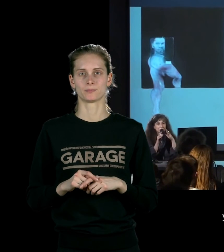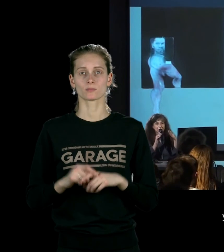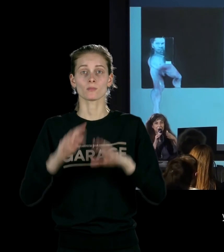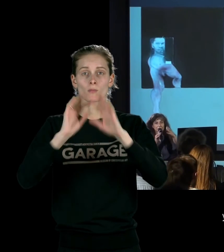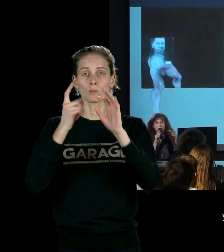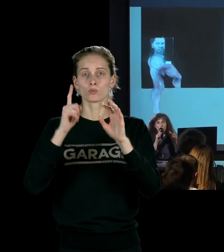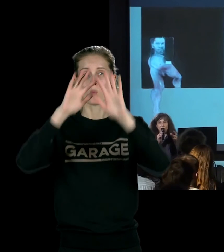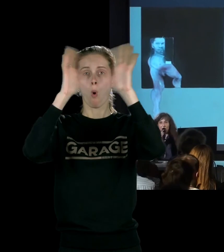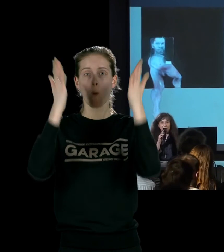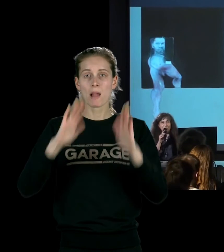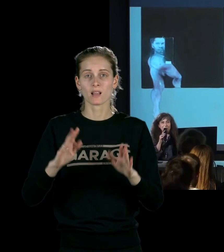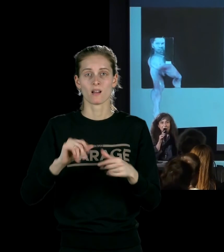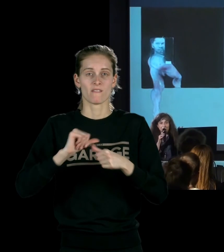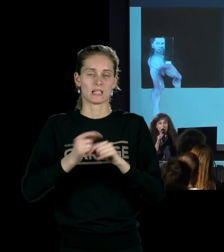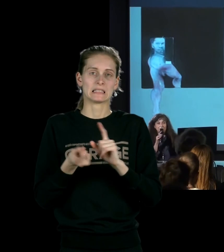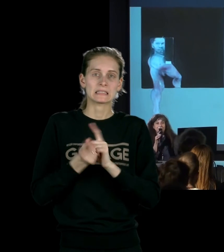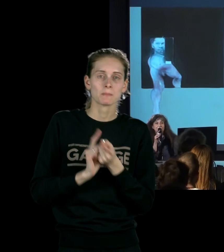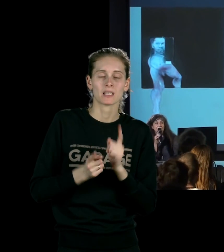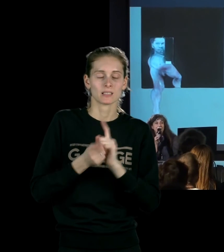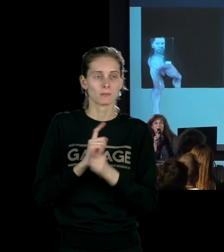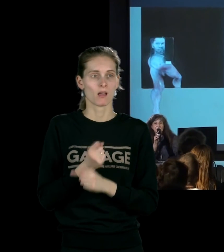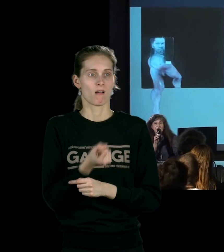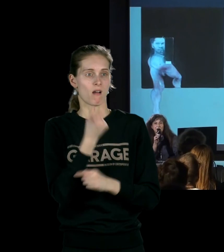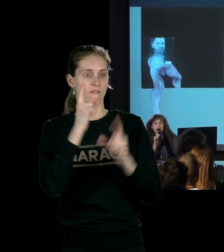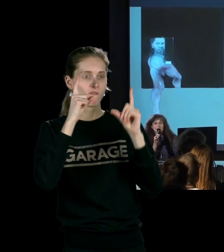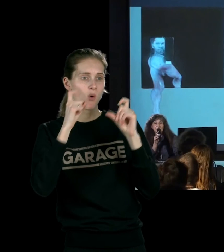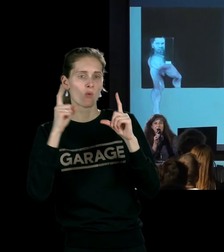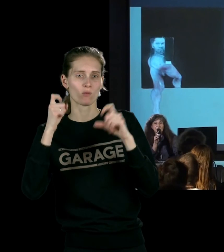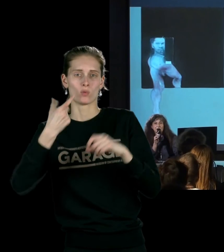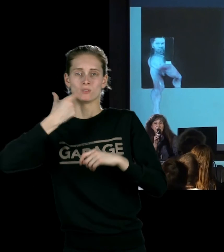меняется, потом возникают вот эти фотографии, автопортреты.